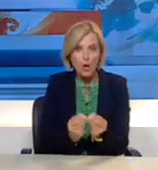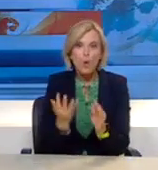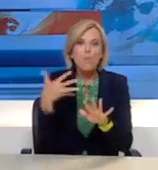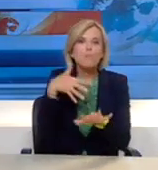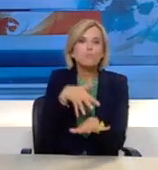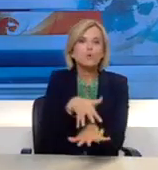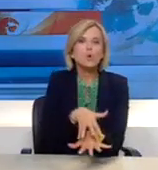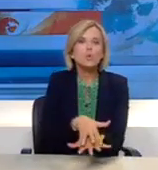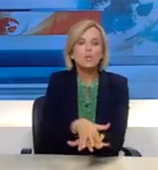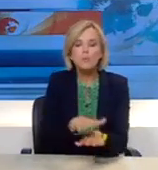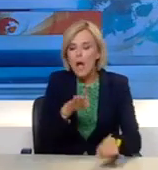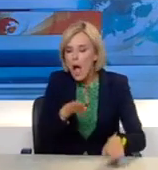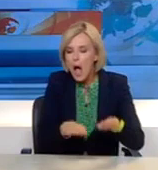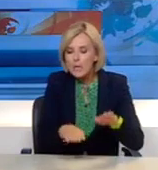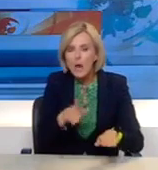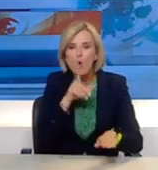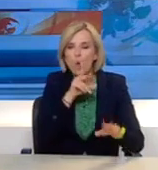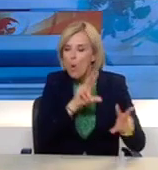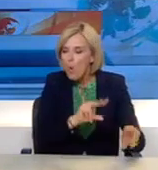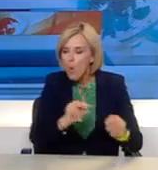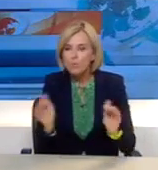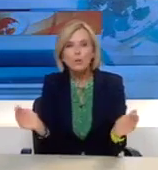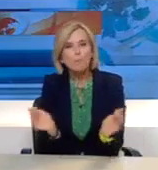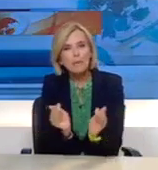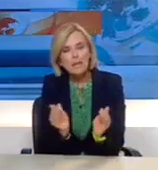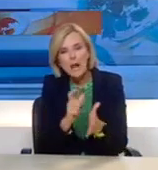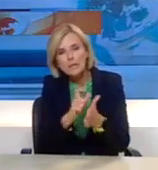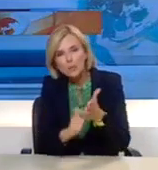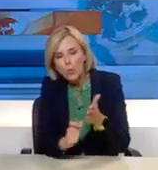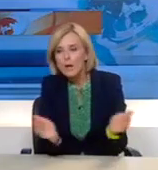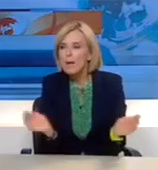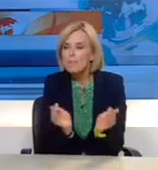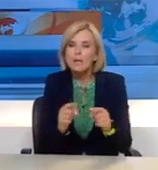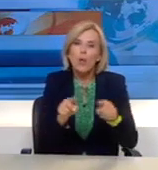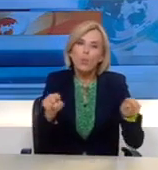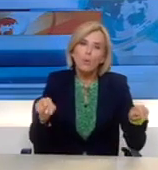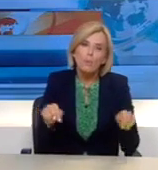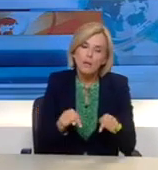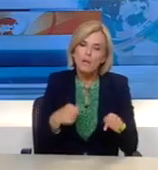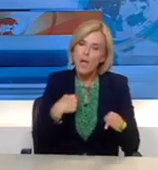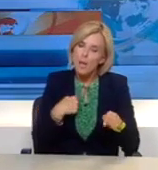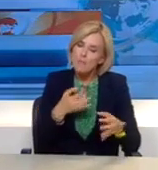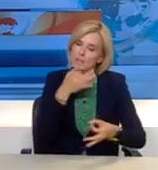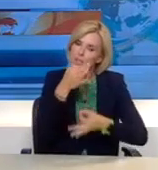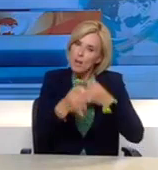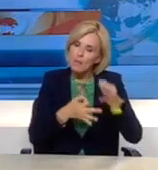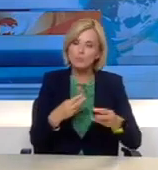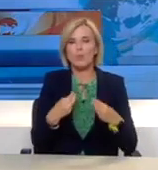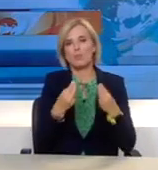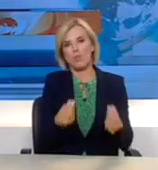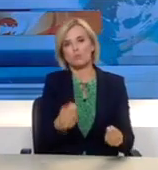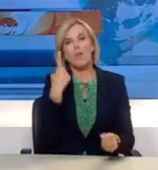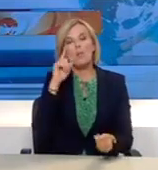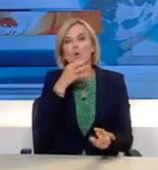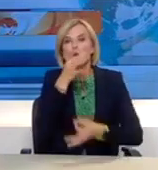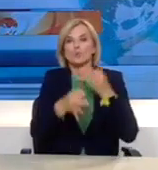προσαρμοστούν και για τις μικρότερες μονάδες εκτός από τα ξενοδοχεία, και το πότε θα γίνει αυτό, όπως είπαμε και προηγουμένως, αυτό δεν μπορούμε να το